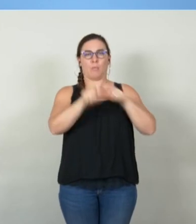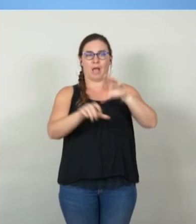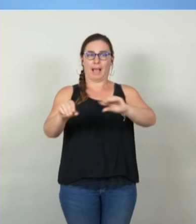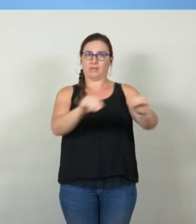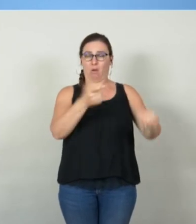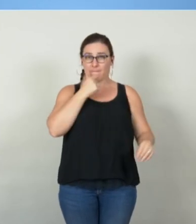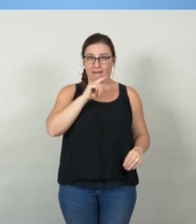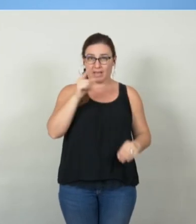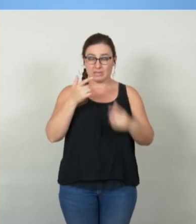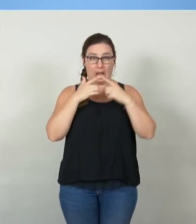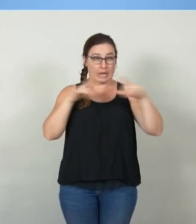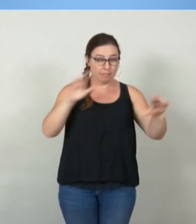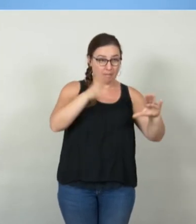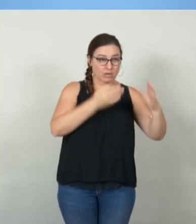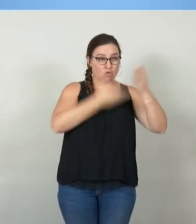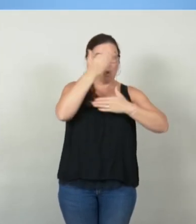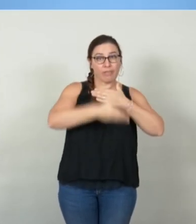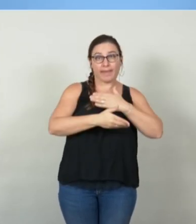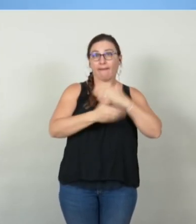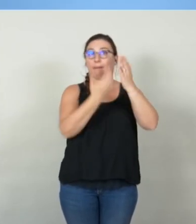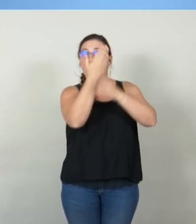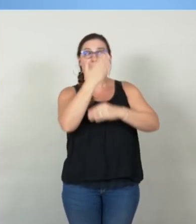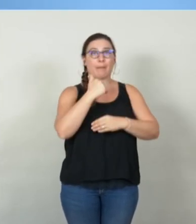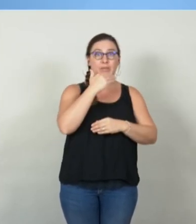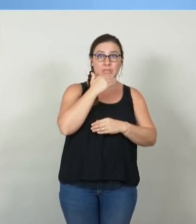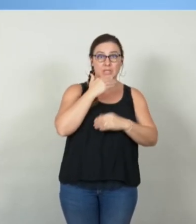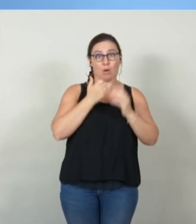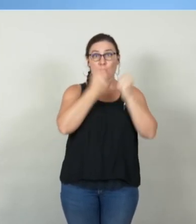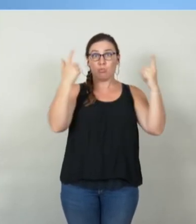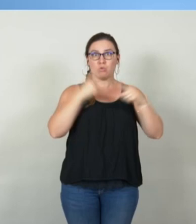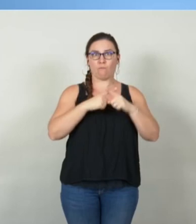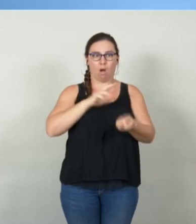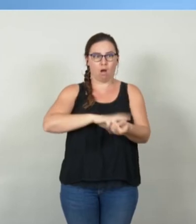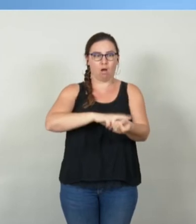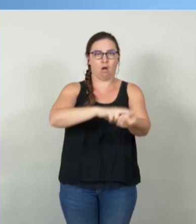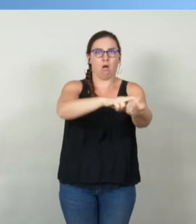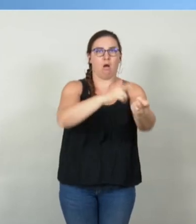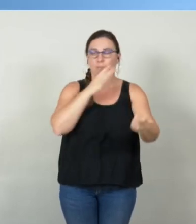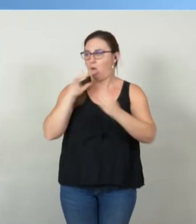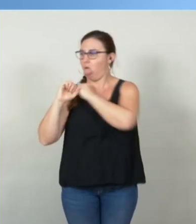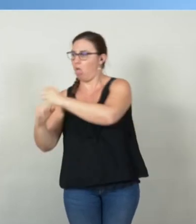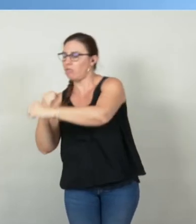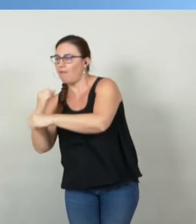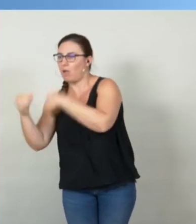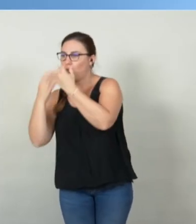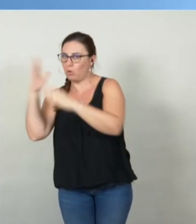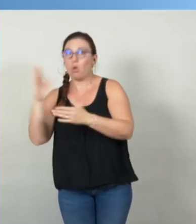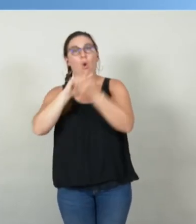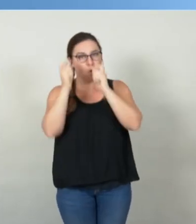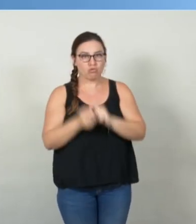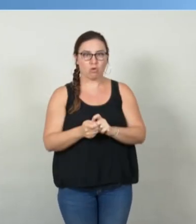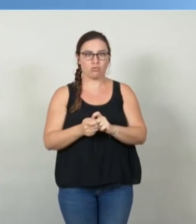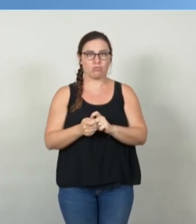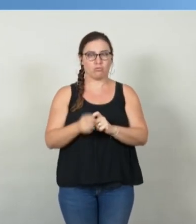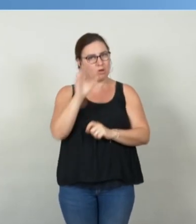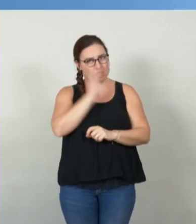de se rendre disponible en journée à de nombreuses reprises au cours de l'année dans cet instant c'est pourquoi nous changeons les modalités puisque nous essayons une